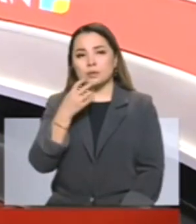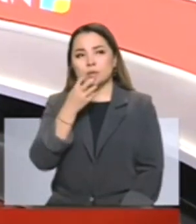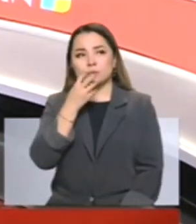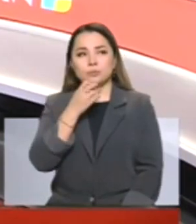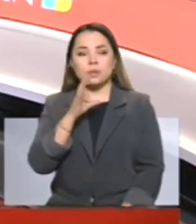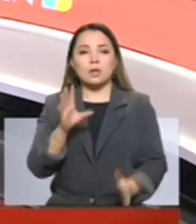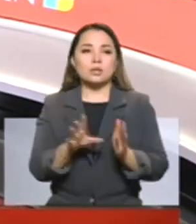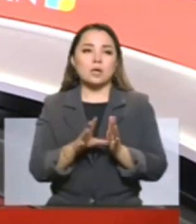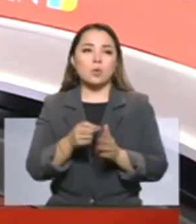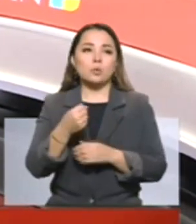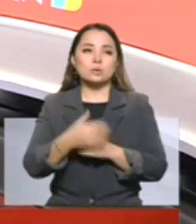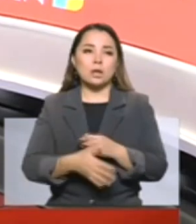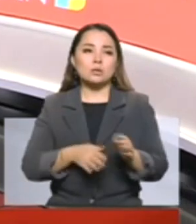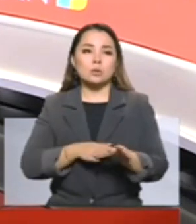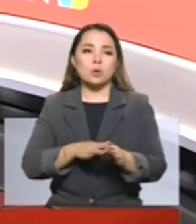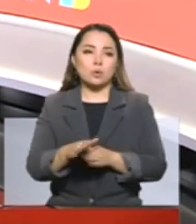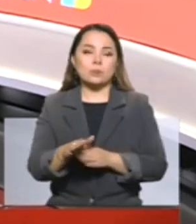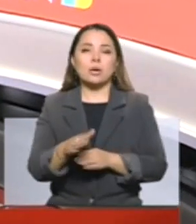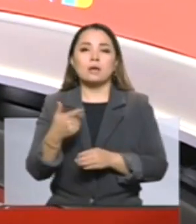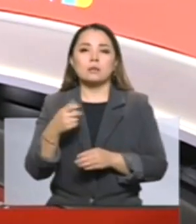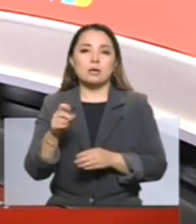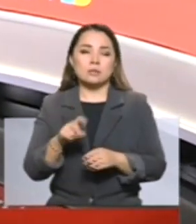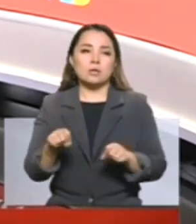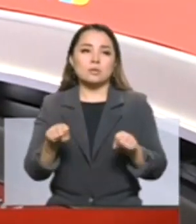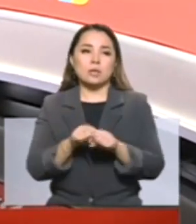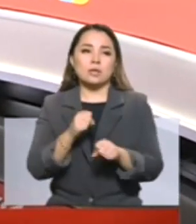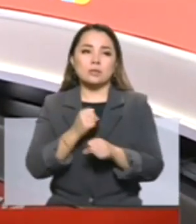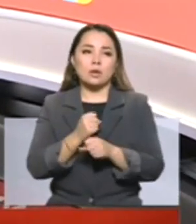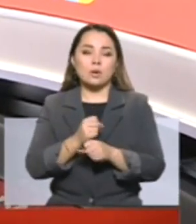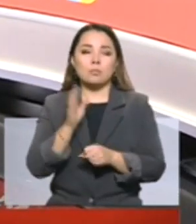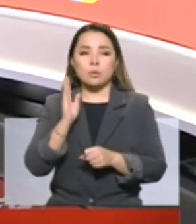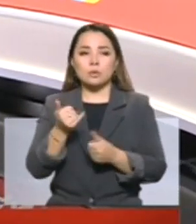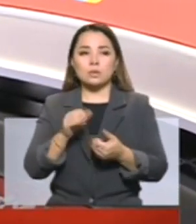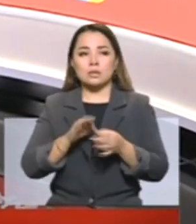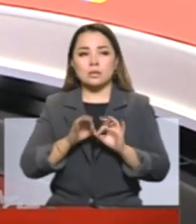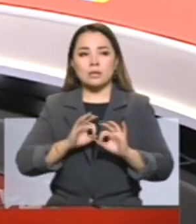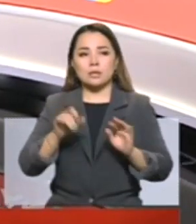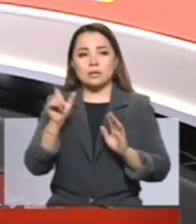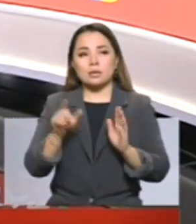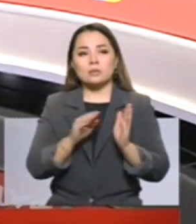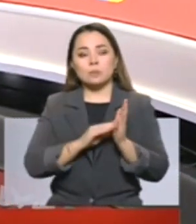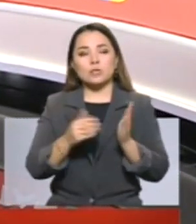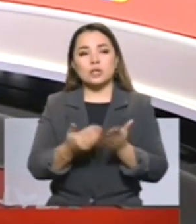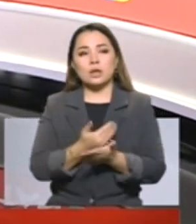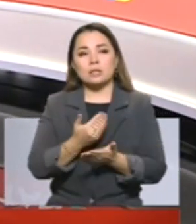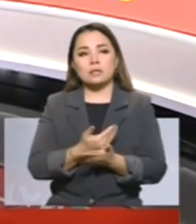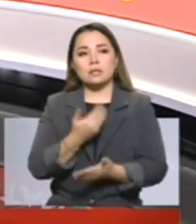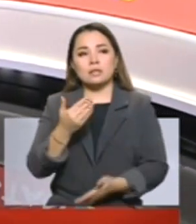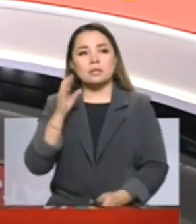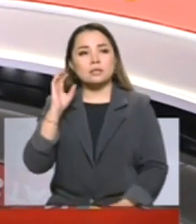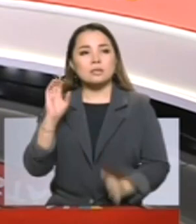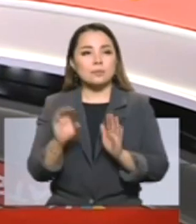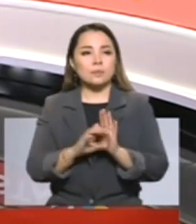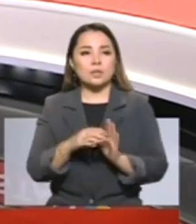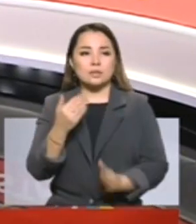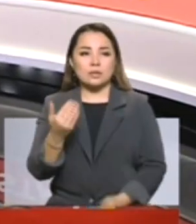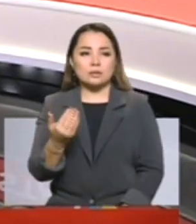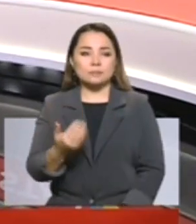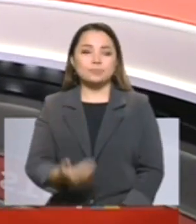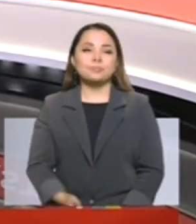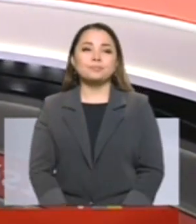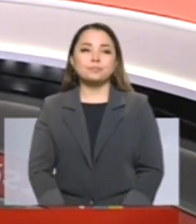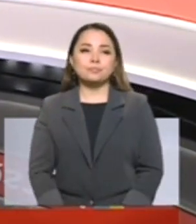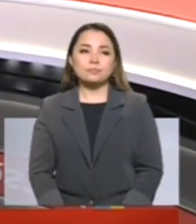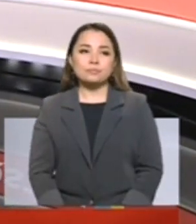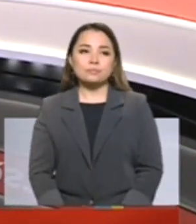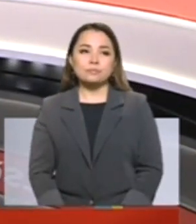Алматыдағы жылу электр орталықтары толықтай көгілдір отынмен қамтылады. Бұл жайында Айя Мүтәлі экономика жаңалықтарында айтып береді. Айя, сөз өзіңізде.